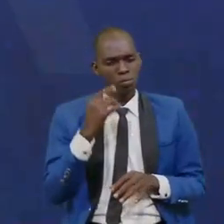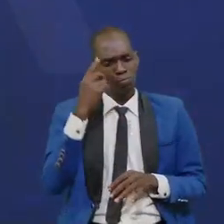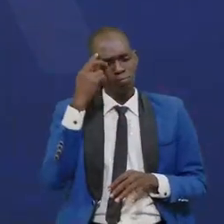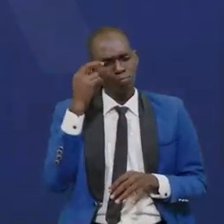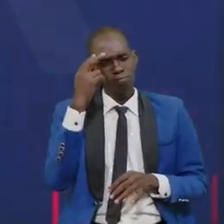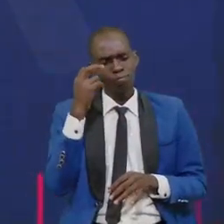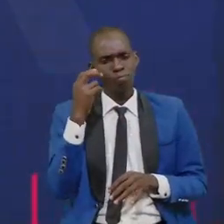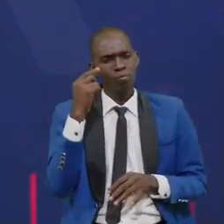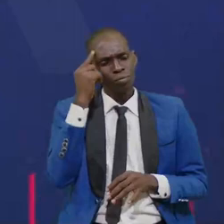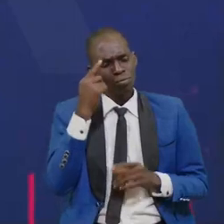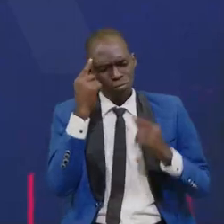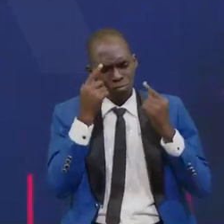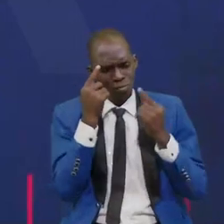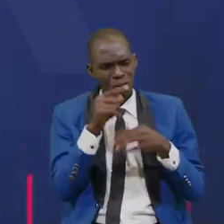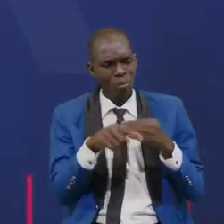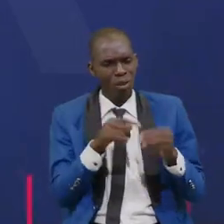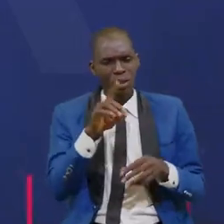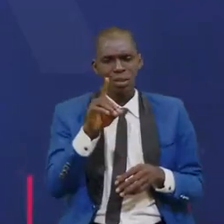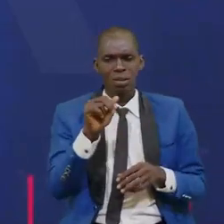Daniel, en Babylone,